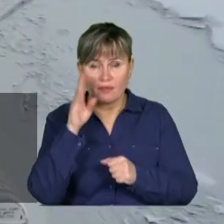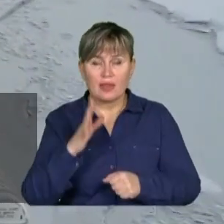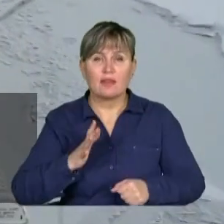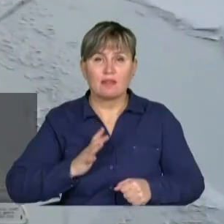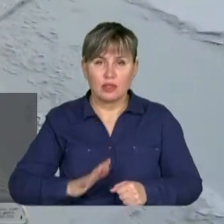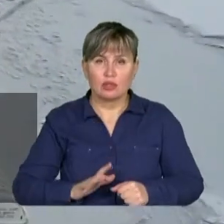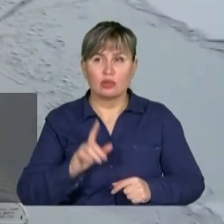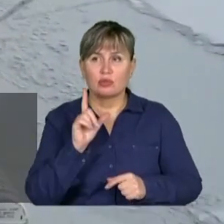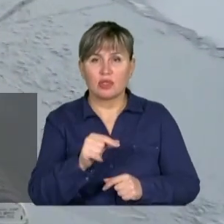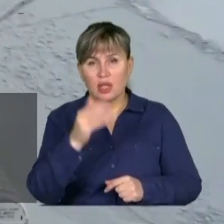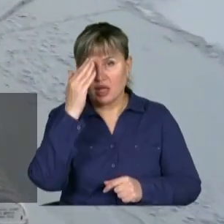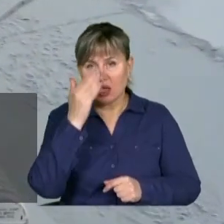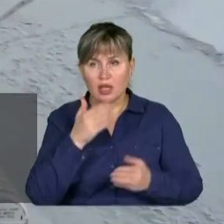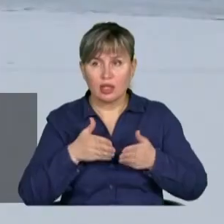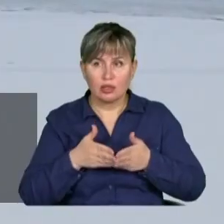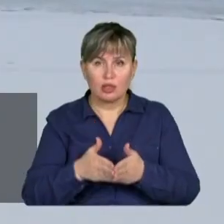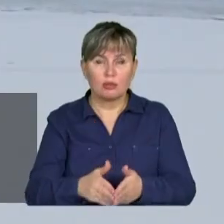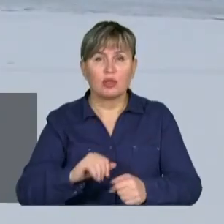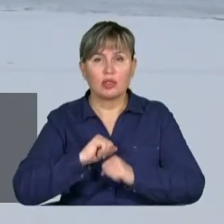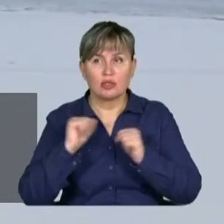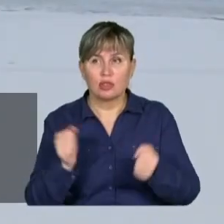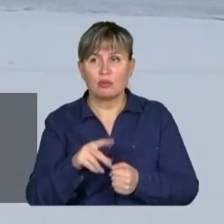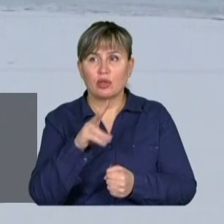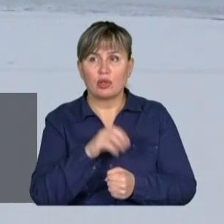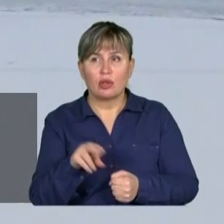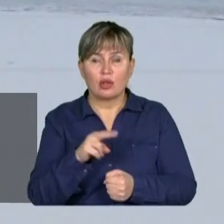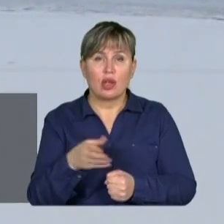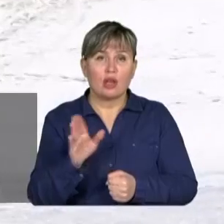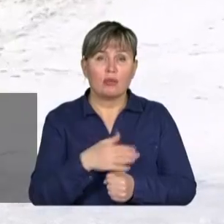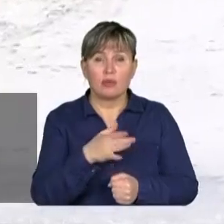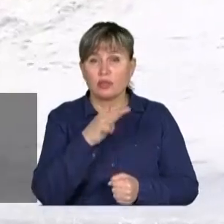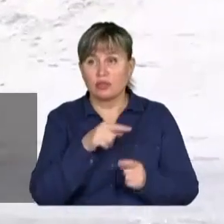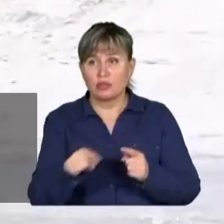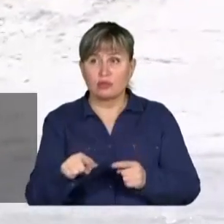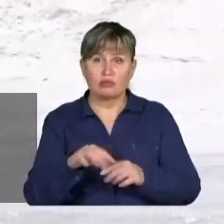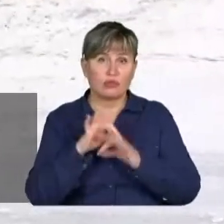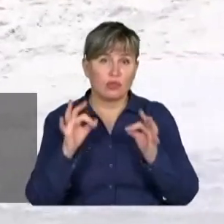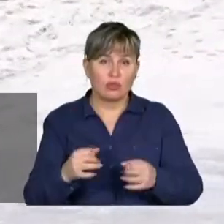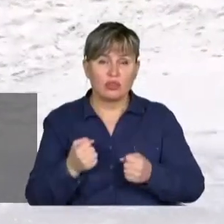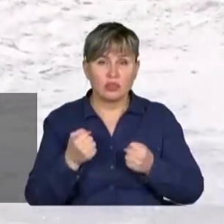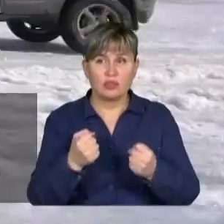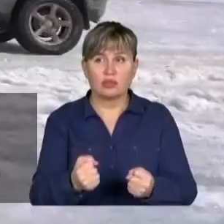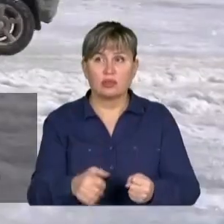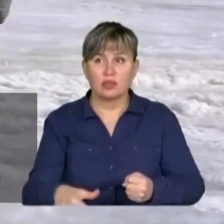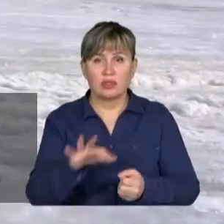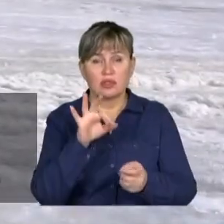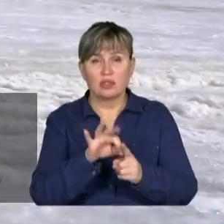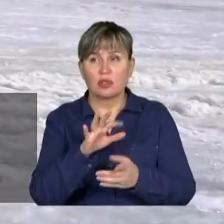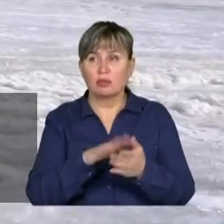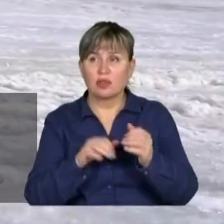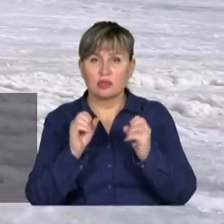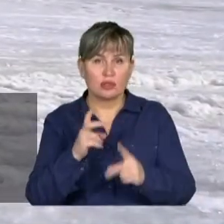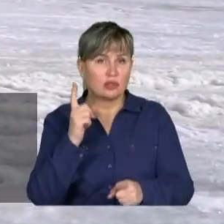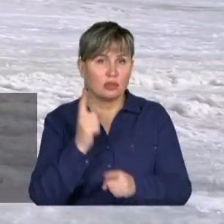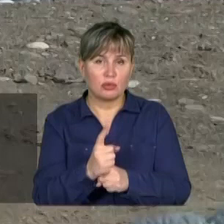вынуждены пересекать его летом на паромах, зимой по льду. А вот в межсезонье и вовсе обижать его за сотни километров. Ведь проезд в целях безопасности